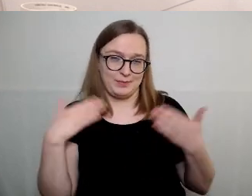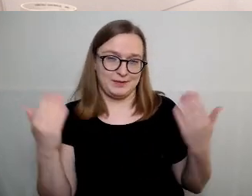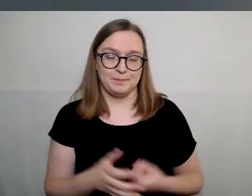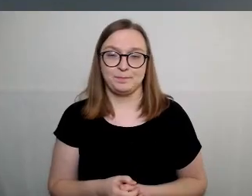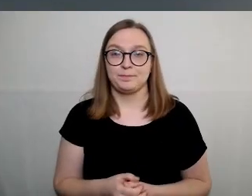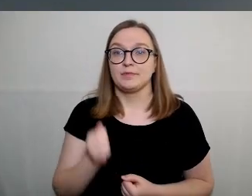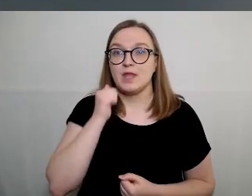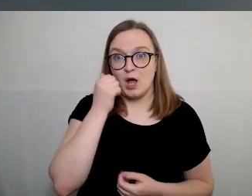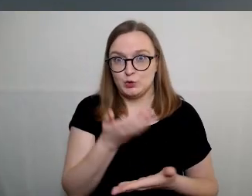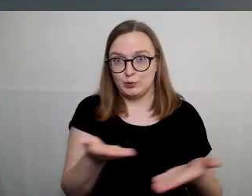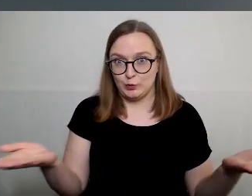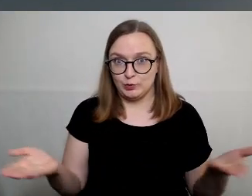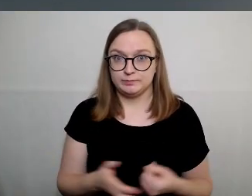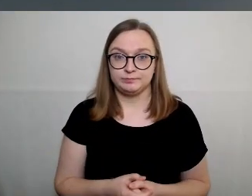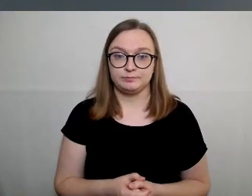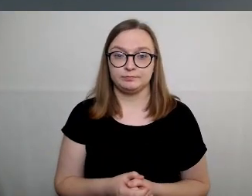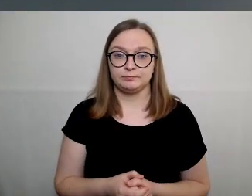Jums.